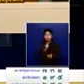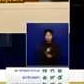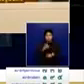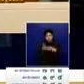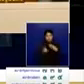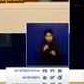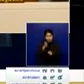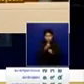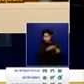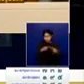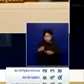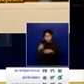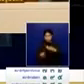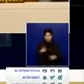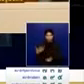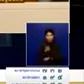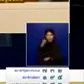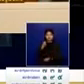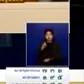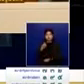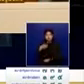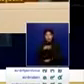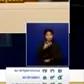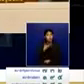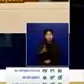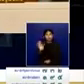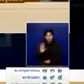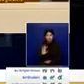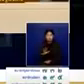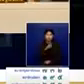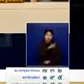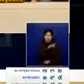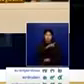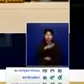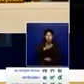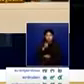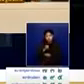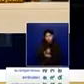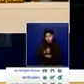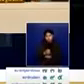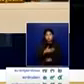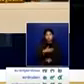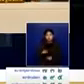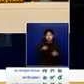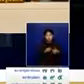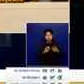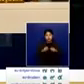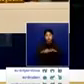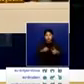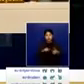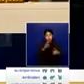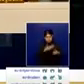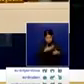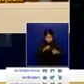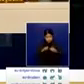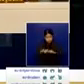ผมไม่ได้ต้องการที่จะรักษาอำนาจไว้ให้นานที่สุดนะครับมันเป็นหน้าที่ของผมนะท่านมองว่าผมเป็นต้นตอของปัญหาทั้งหมดลองกลับ